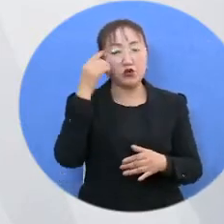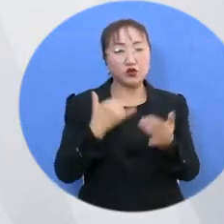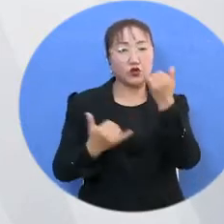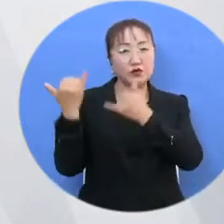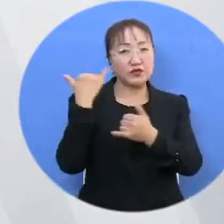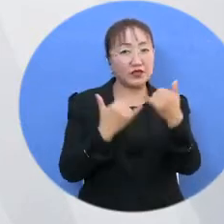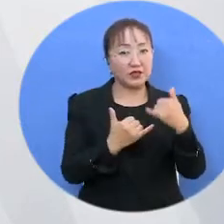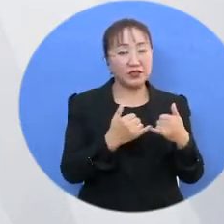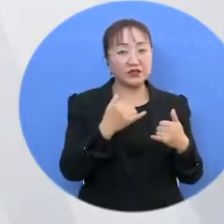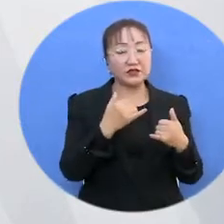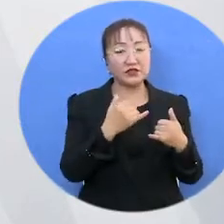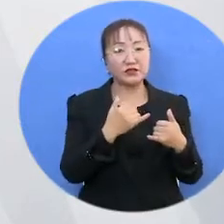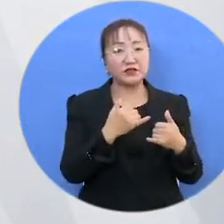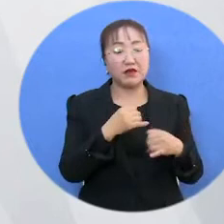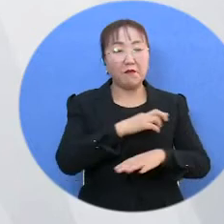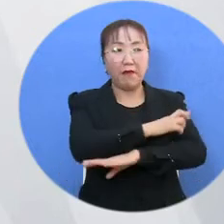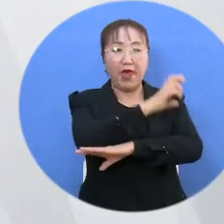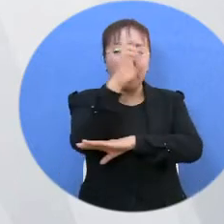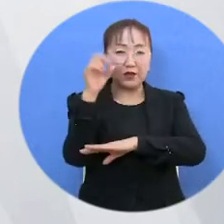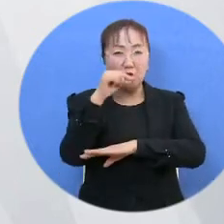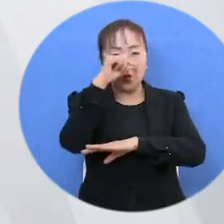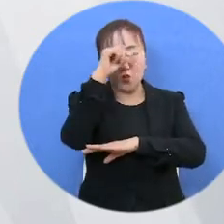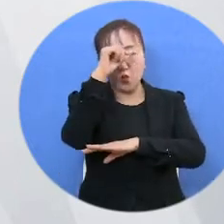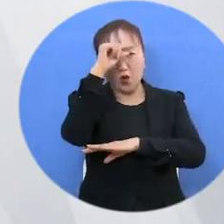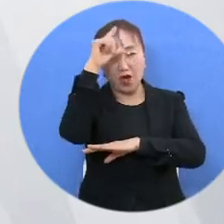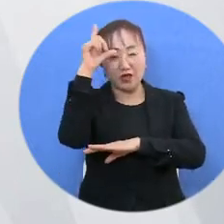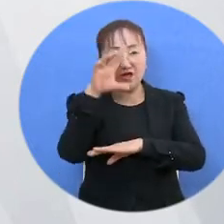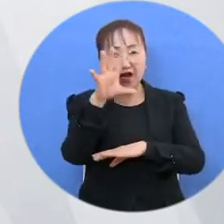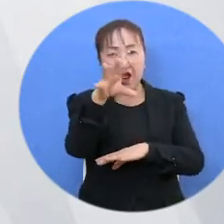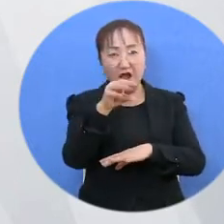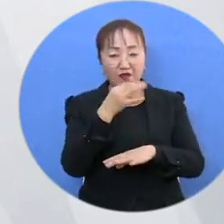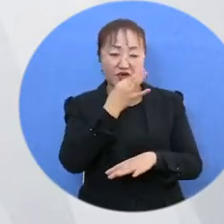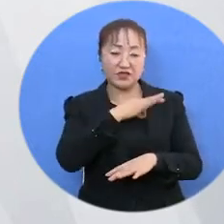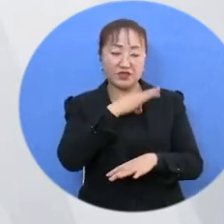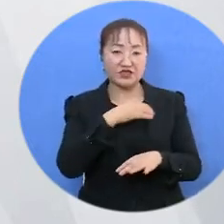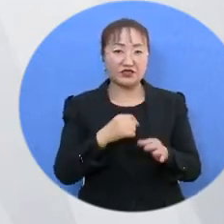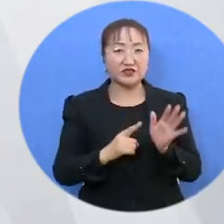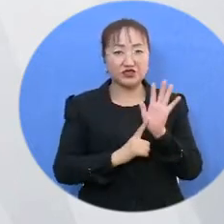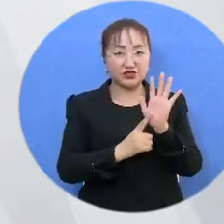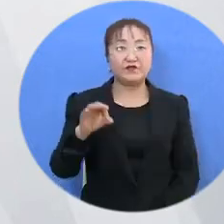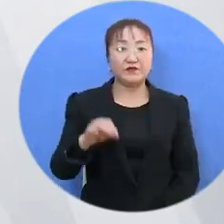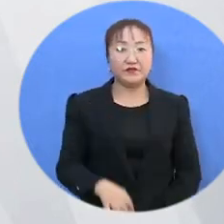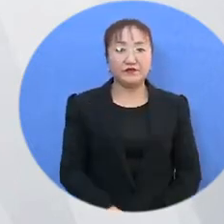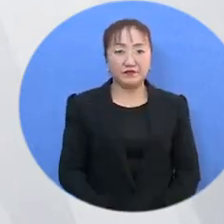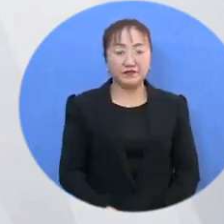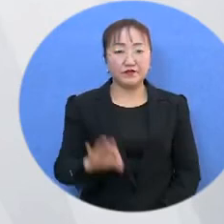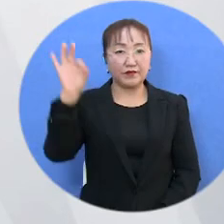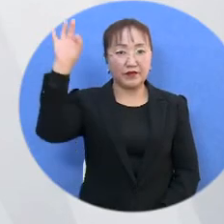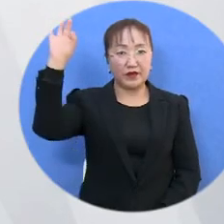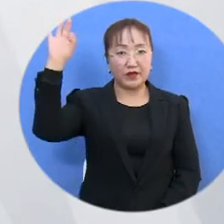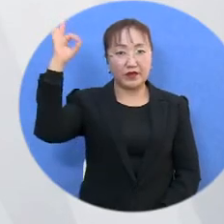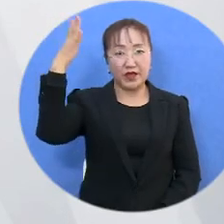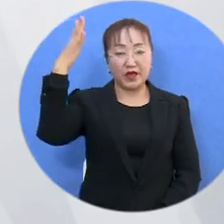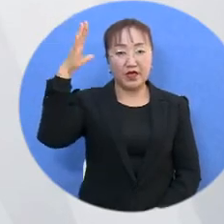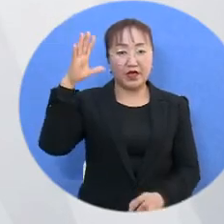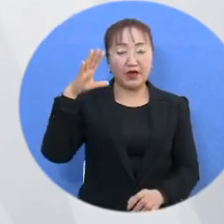хүчин зүйлүүдийг ухаалгаар ашиглаж ирсэн байгаа. Дэлгэцэн дээрх зургийг анхааралтай ажиглаарай. Нарны гэрлээс бие